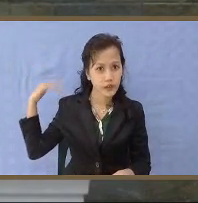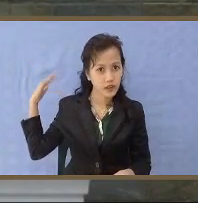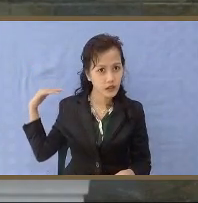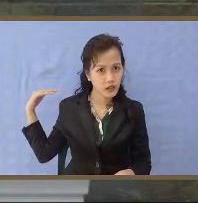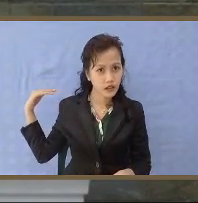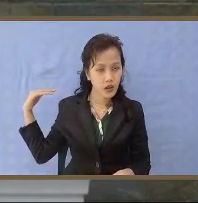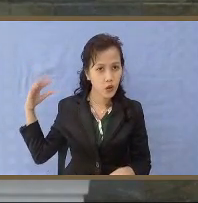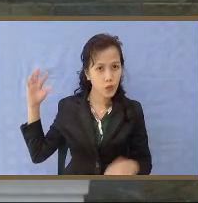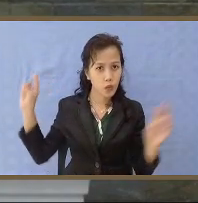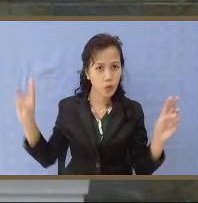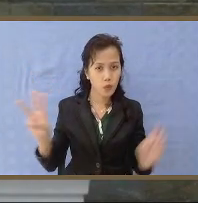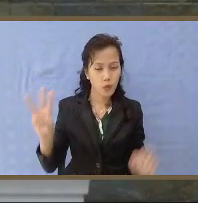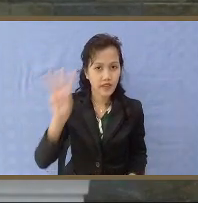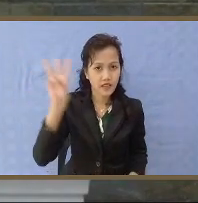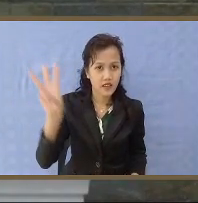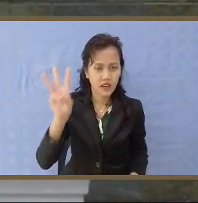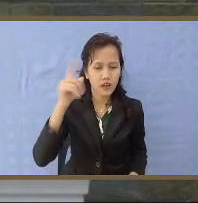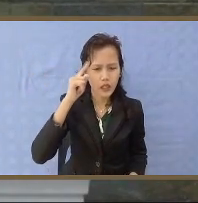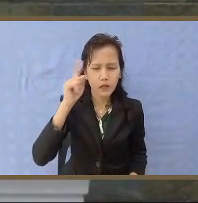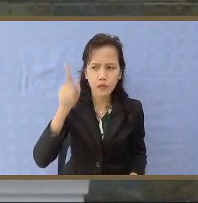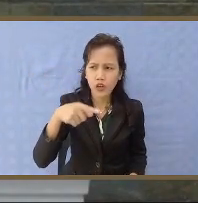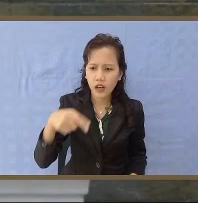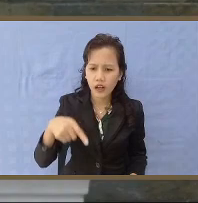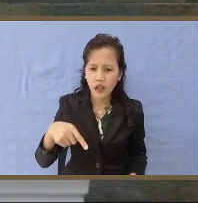Wednesday, parang isipin nyo na nandyan ako.